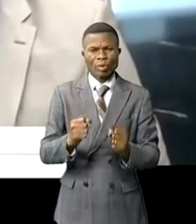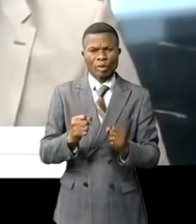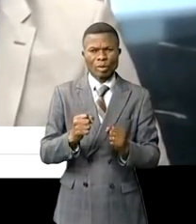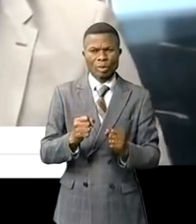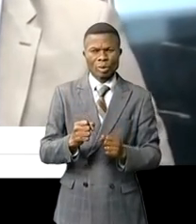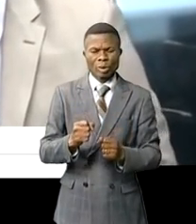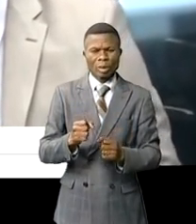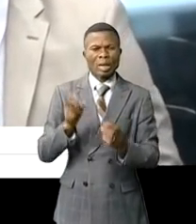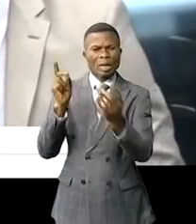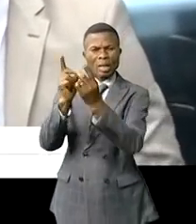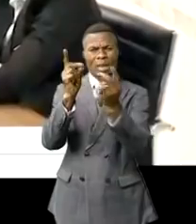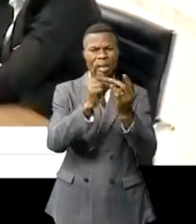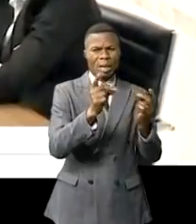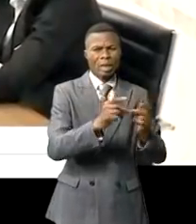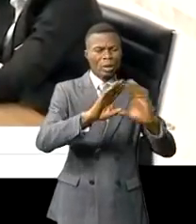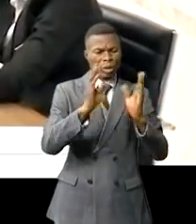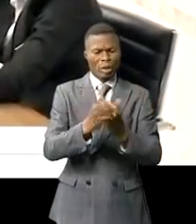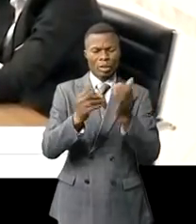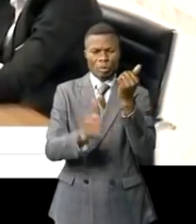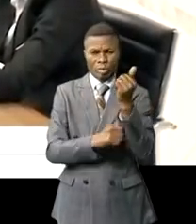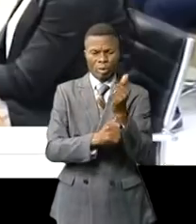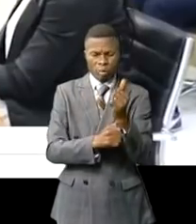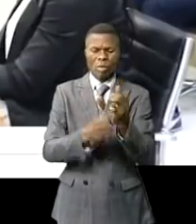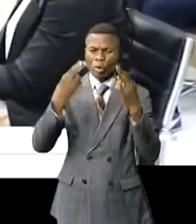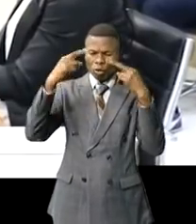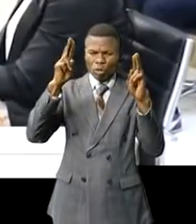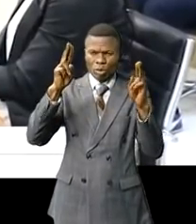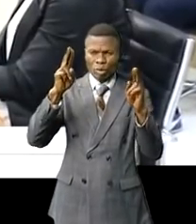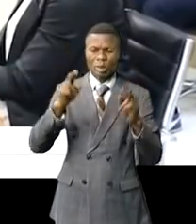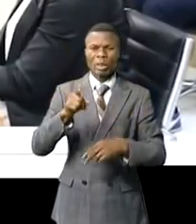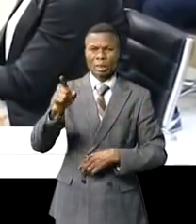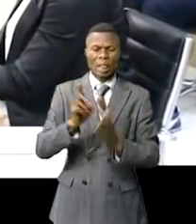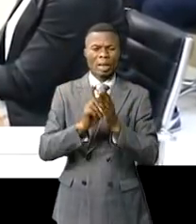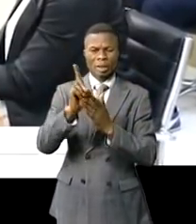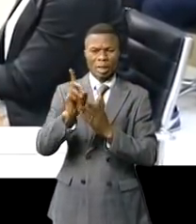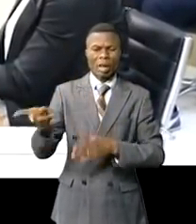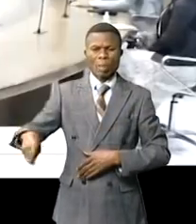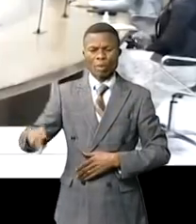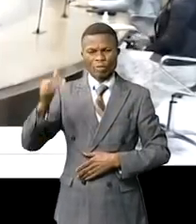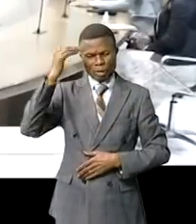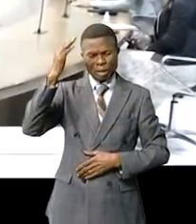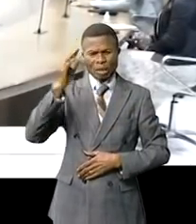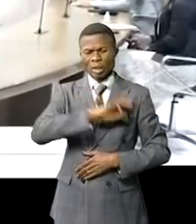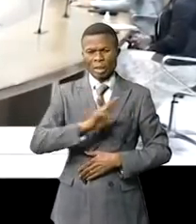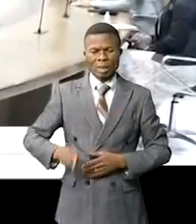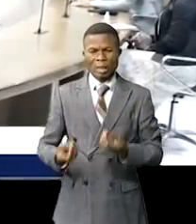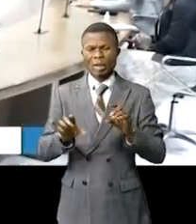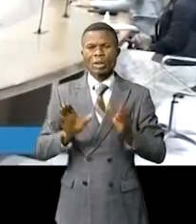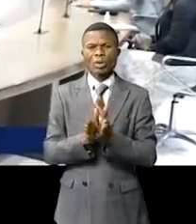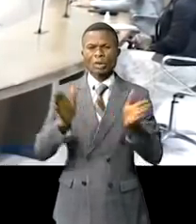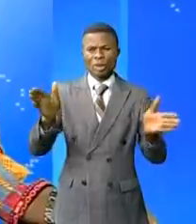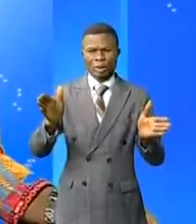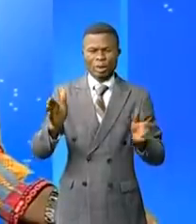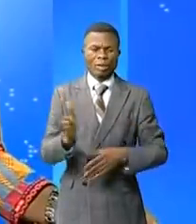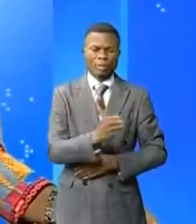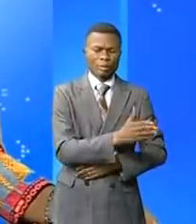frapper toutes les portes pour atteindre leur objectif, celui du développement de la RDC, particulièrement de